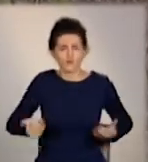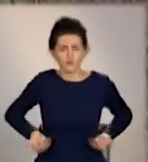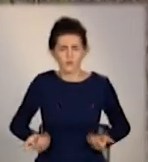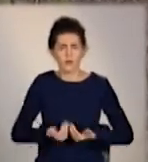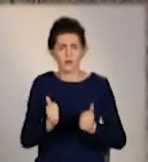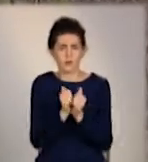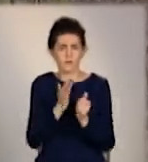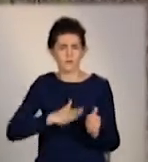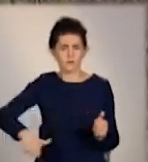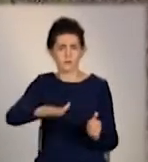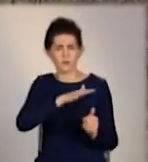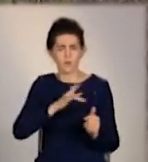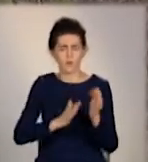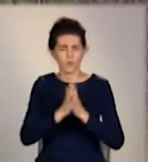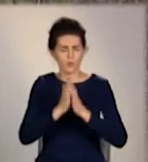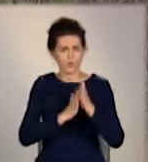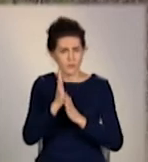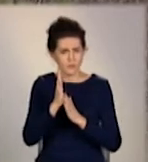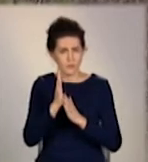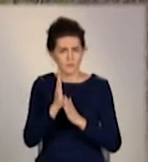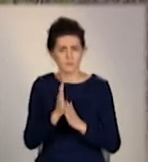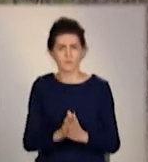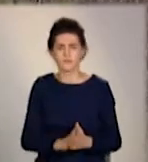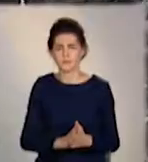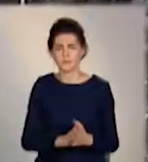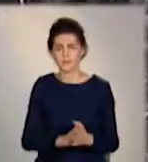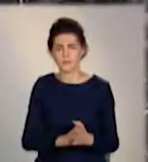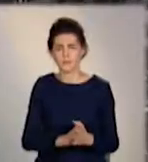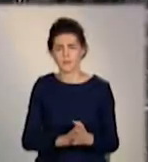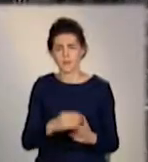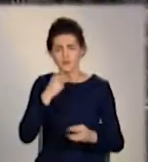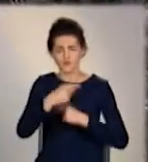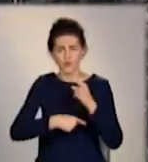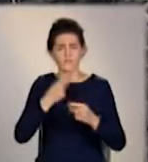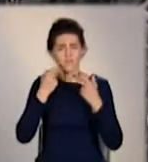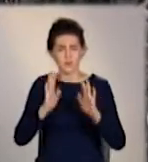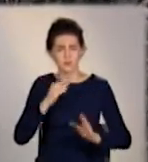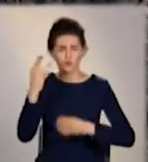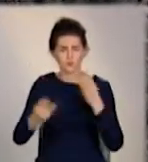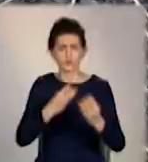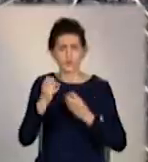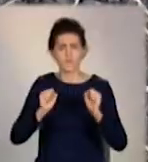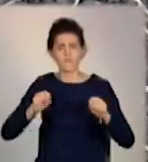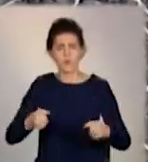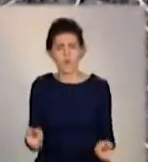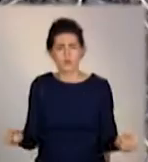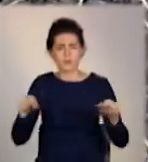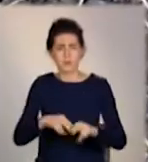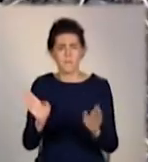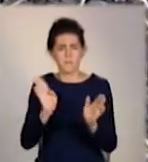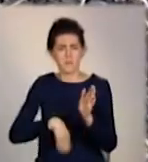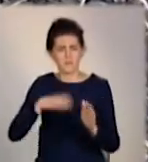нас в цій рослинній такій підстилці. Через численні пожежі ми з вами можемо лишитися без